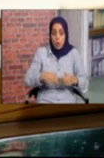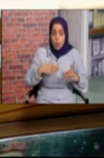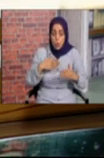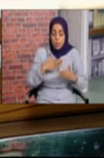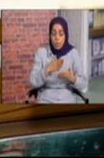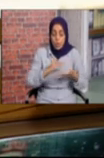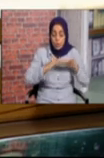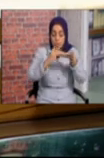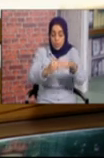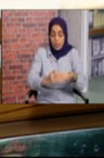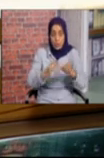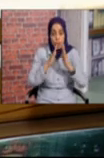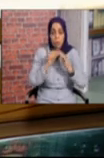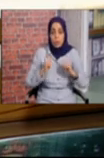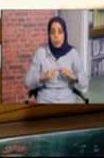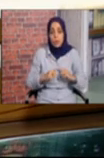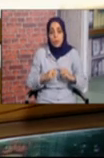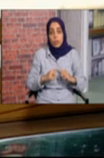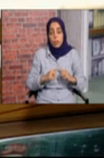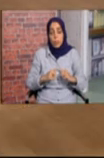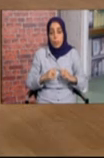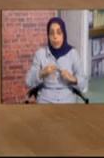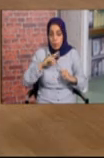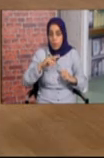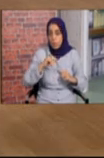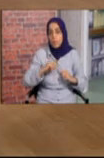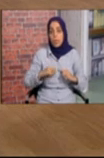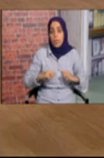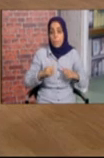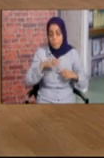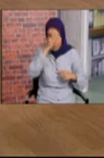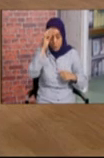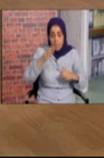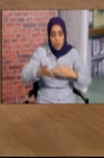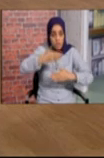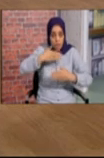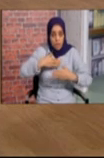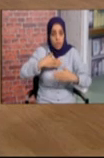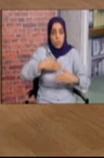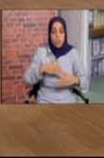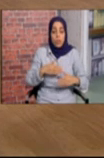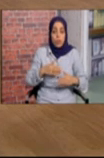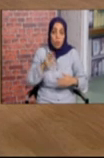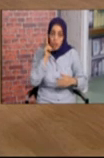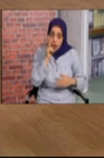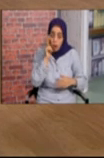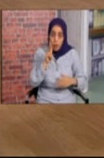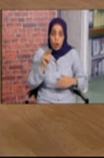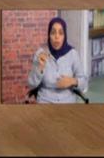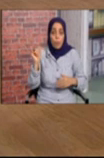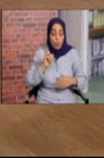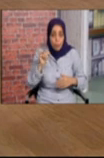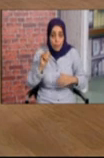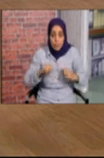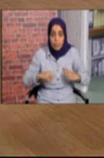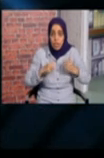في دخول الاقتصاد الغير الرسمي؟ يعني هقول لحضرتك على حاجه، مثلا نرجع تاني لمثلا موضوع جي بي مورجان، كان احد المتطلبات